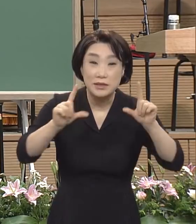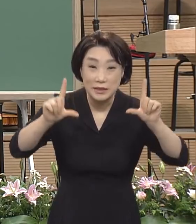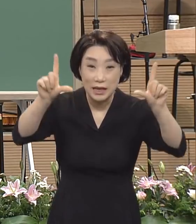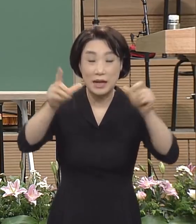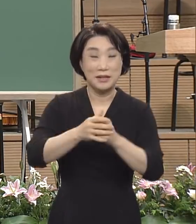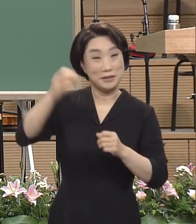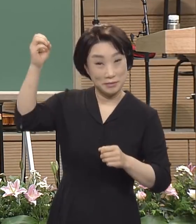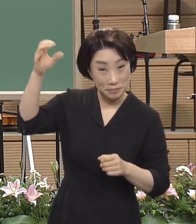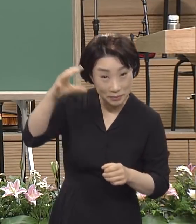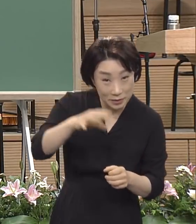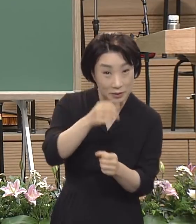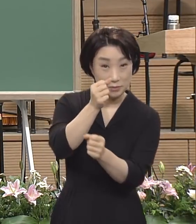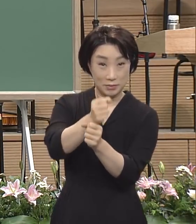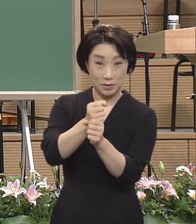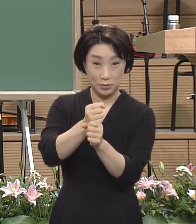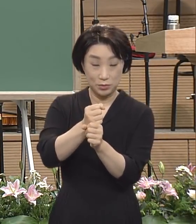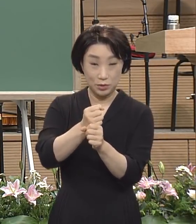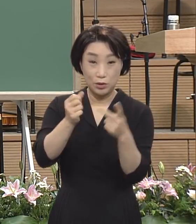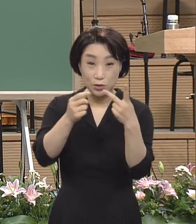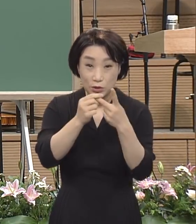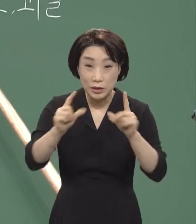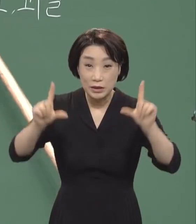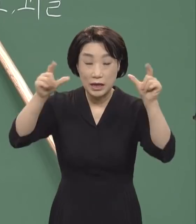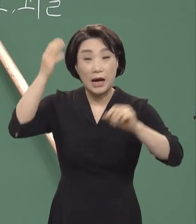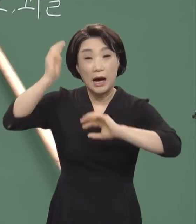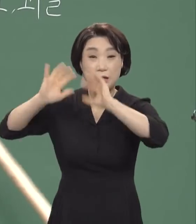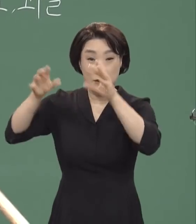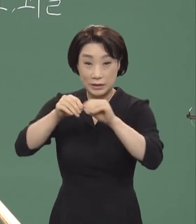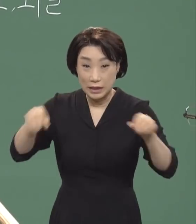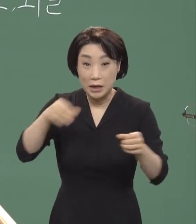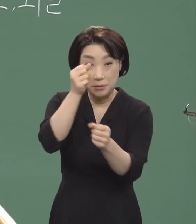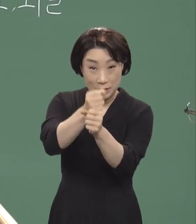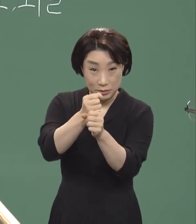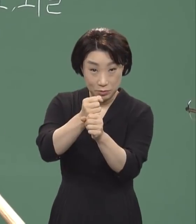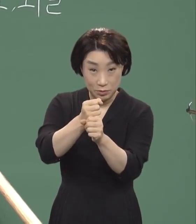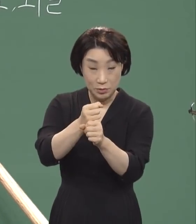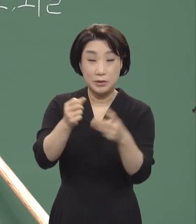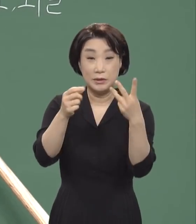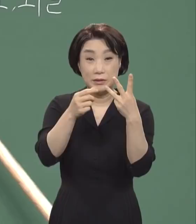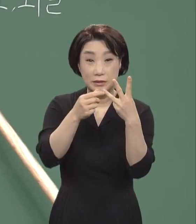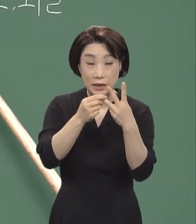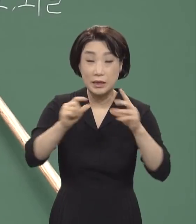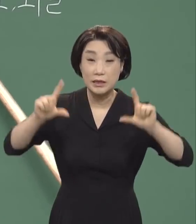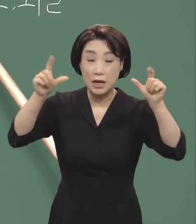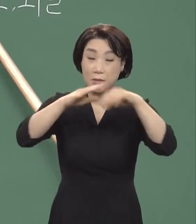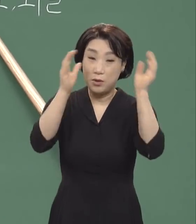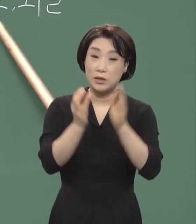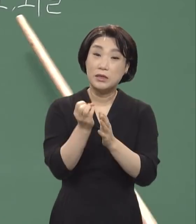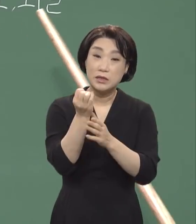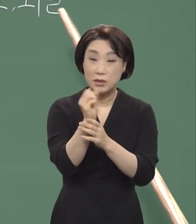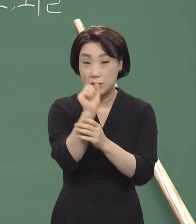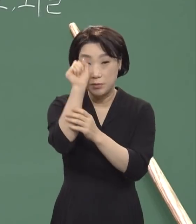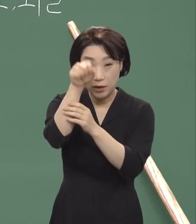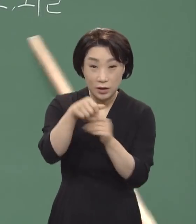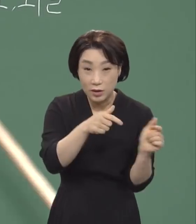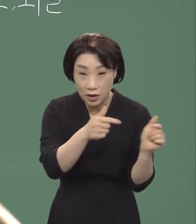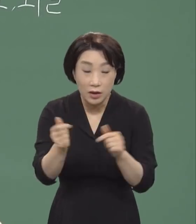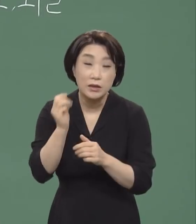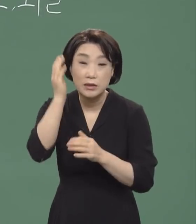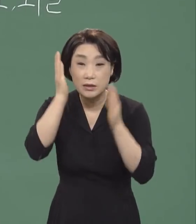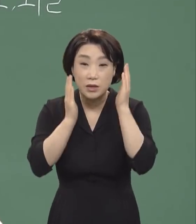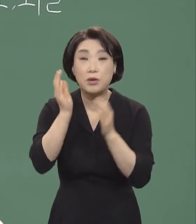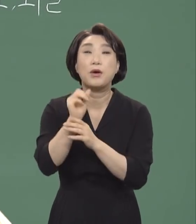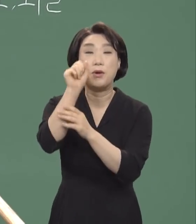빛을 만들고, 둘째 날 하늘과 땅을 만들고, 셋째 날 모두를 심해 놓은 채소와 과일을